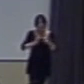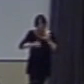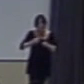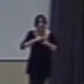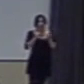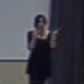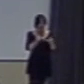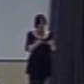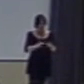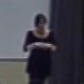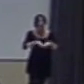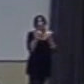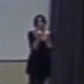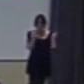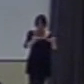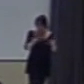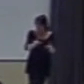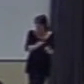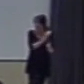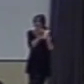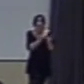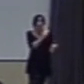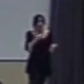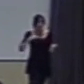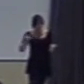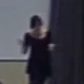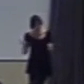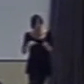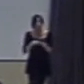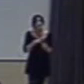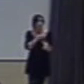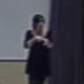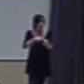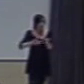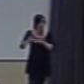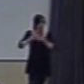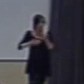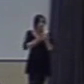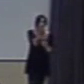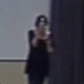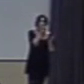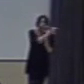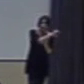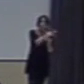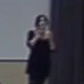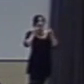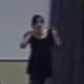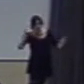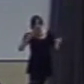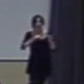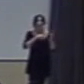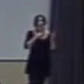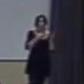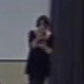l'Edu Bayer. Ell és fotoperiodista freelance, col·labora amb diferents mitjans com ara El País, l'Avui i també La Vanguardia. Ha